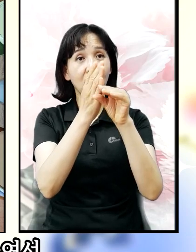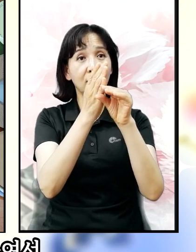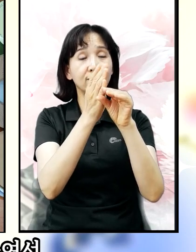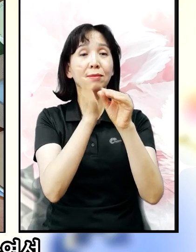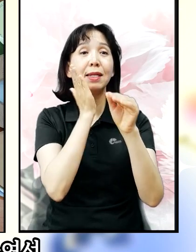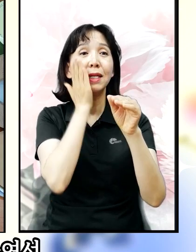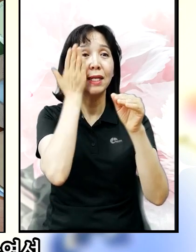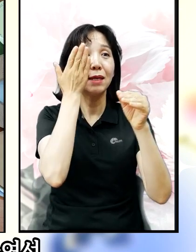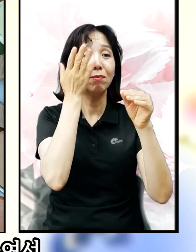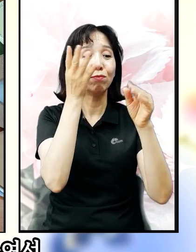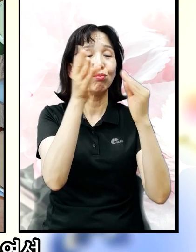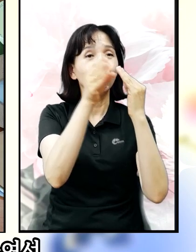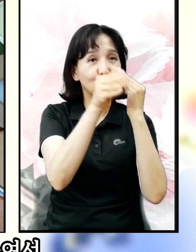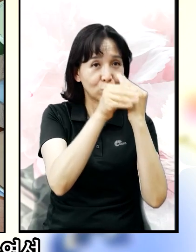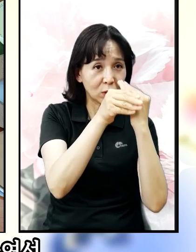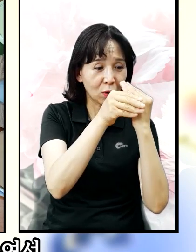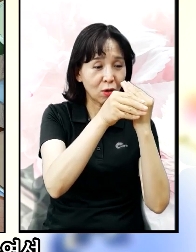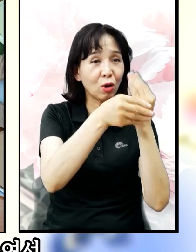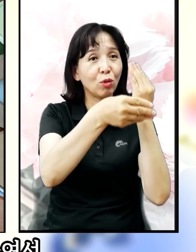사이사이에 붙여서